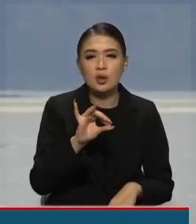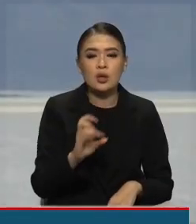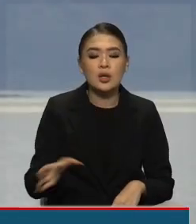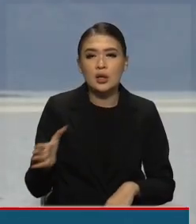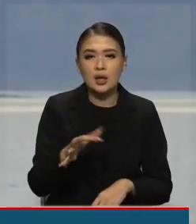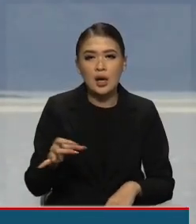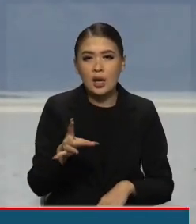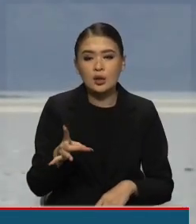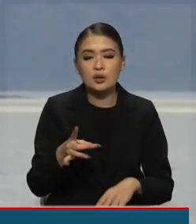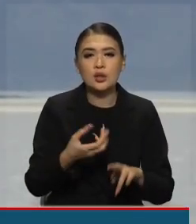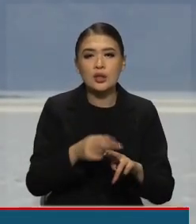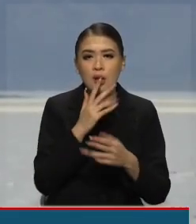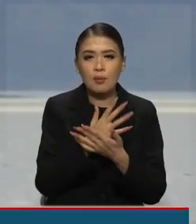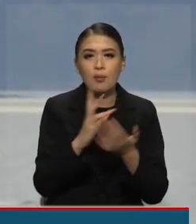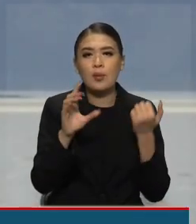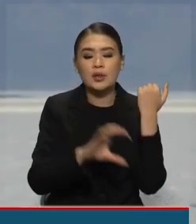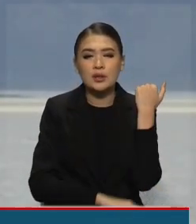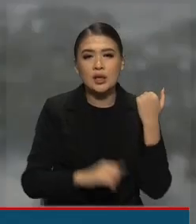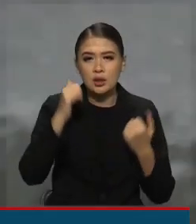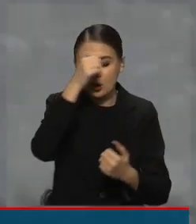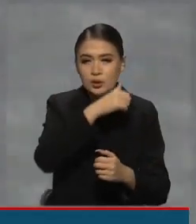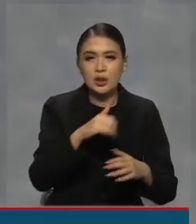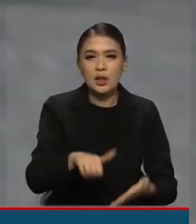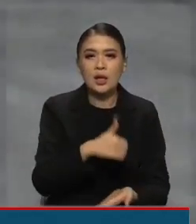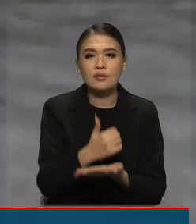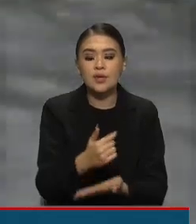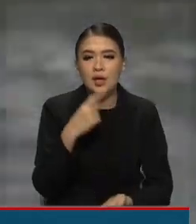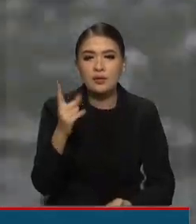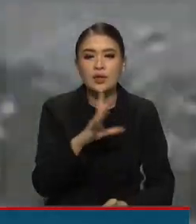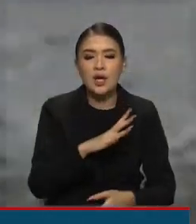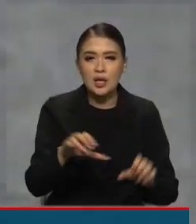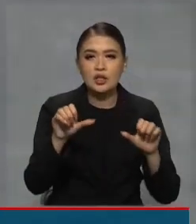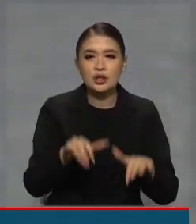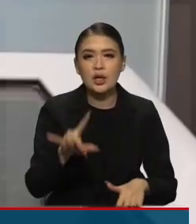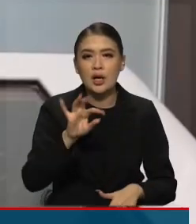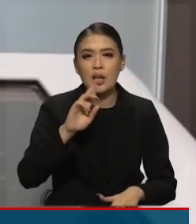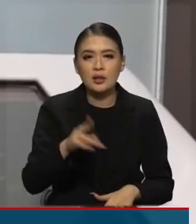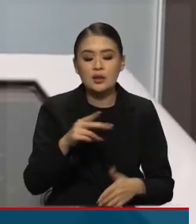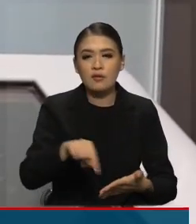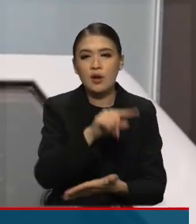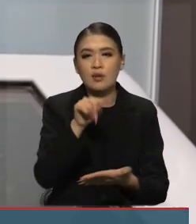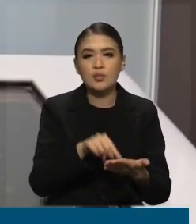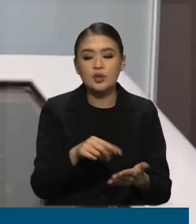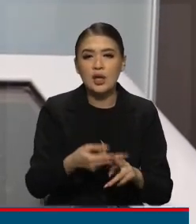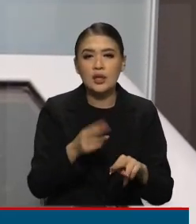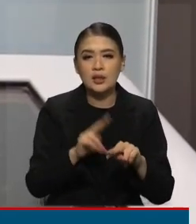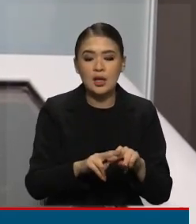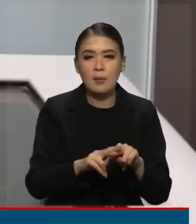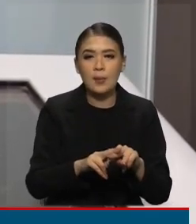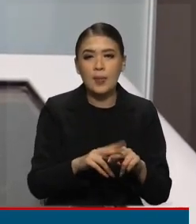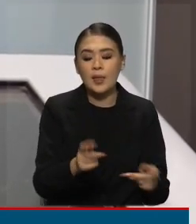облюбовали восточно-казахстанцы в последние годы. Сейчас главное, говорят чиновники, решить ряд вопросов. Это с